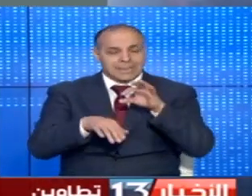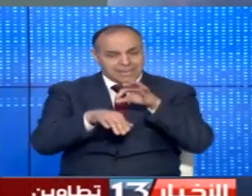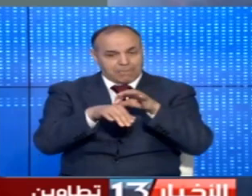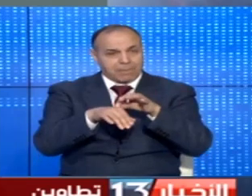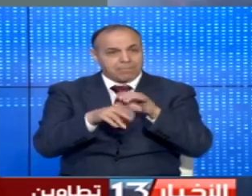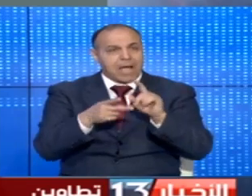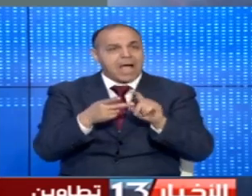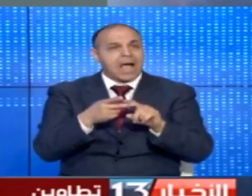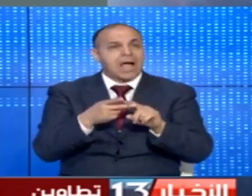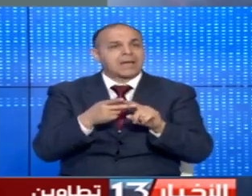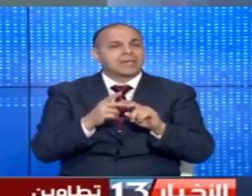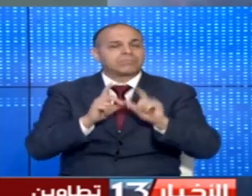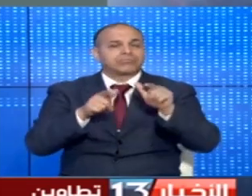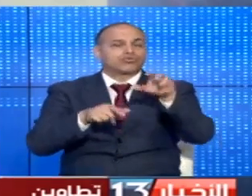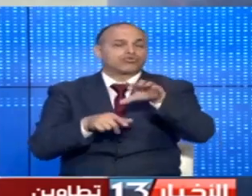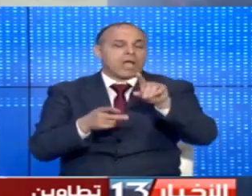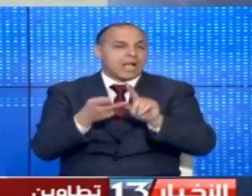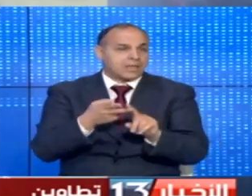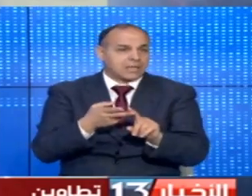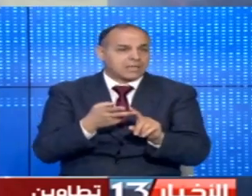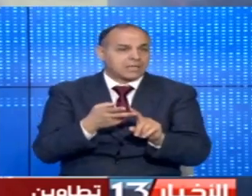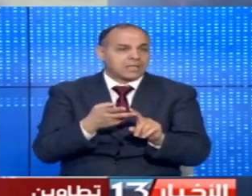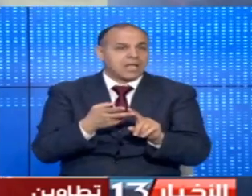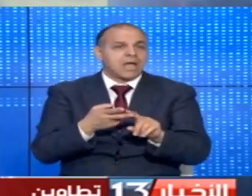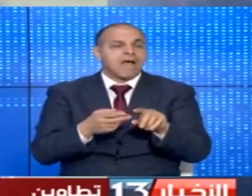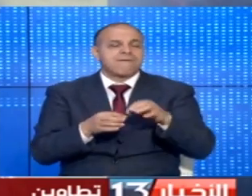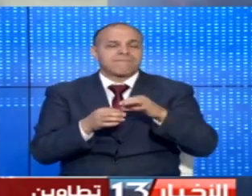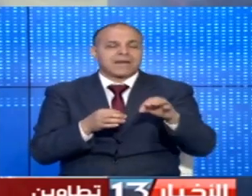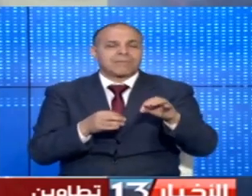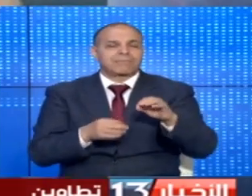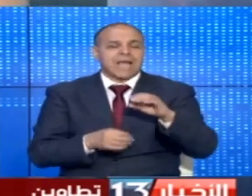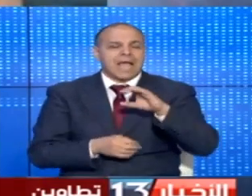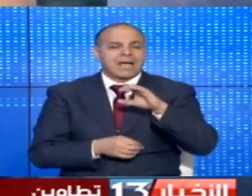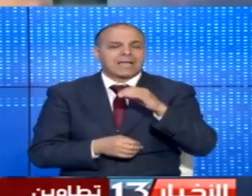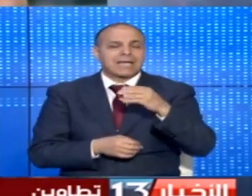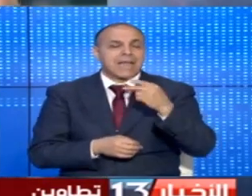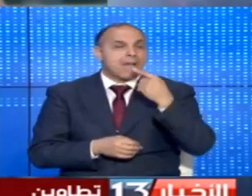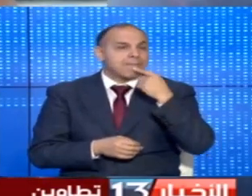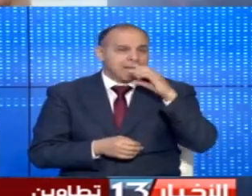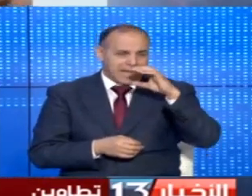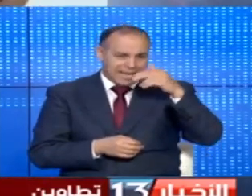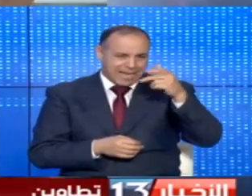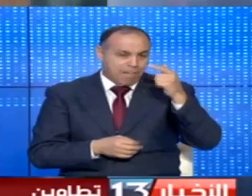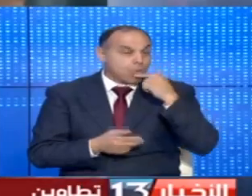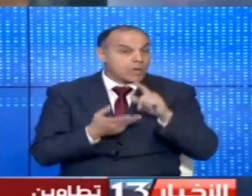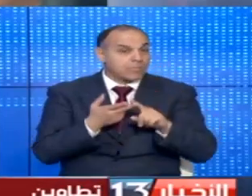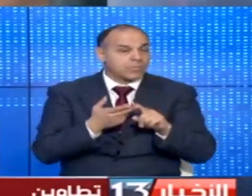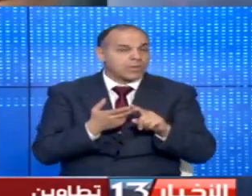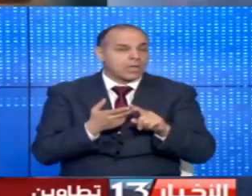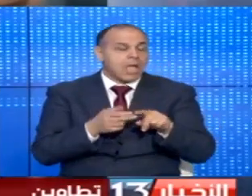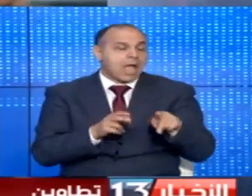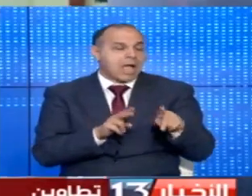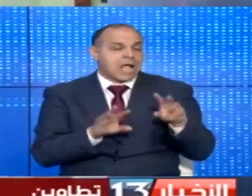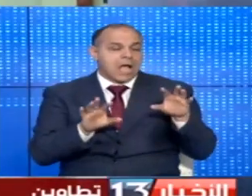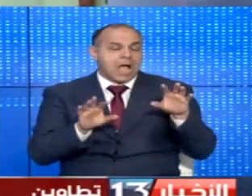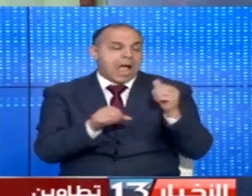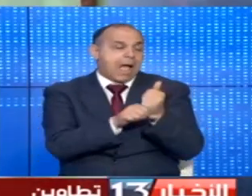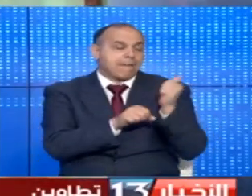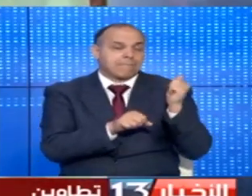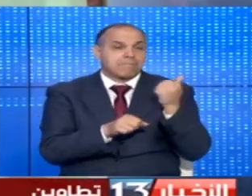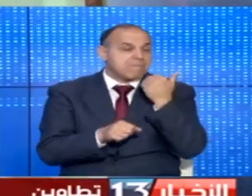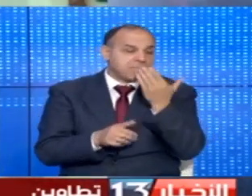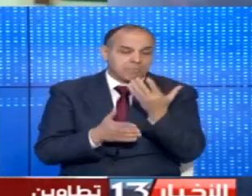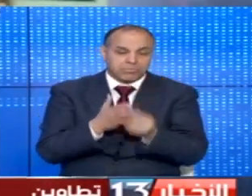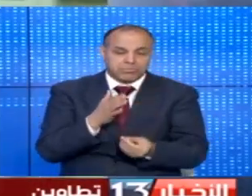على ثمه الجهه الفرع الجهوي للصندوق الوطني للتامين على المرض منذ اكثر من سنه ما